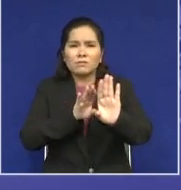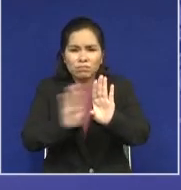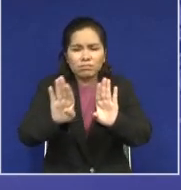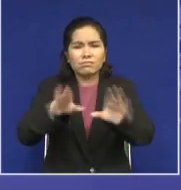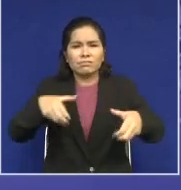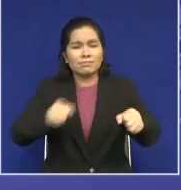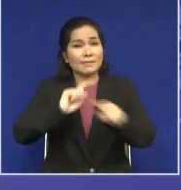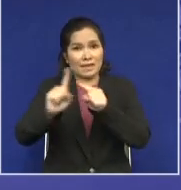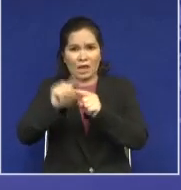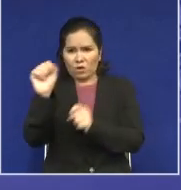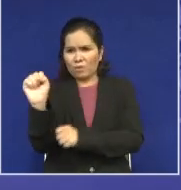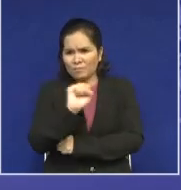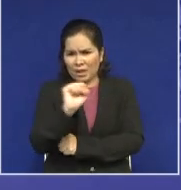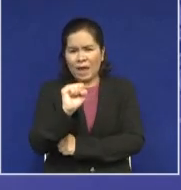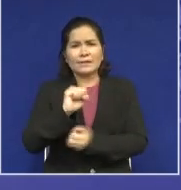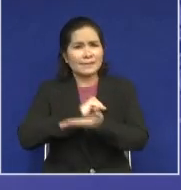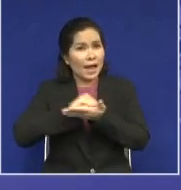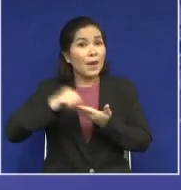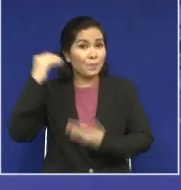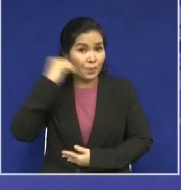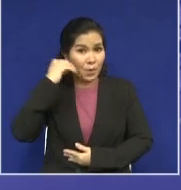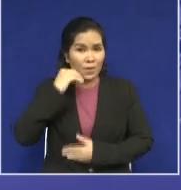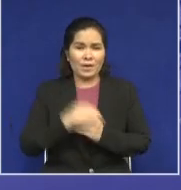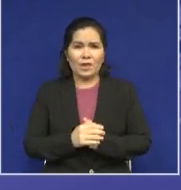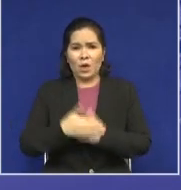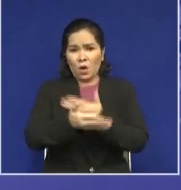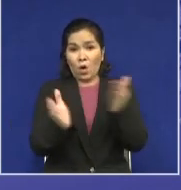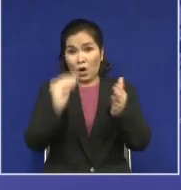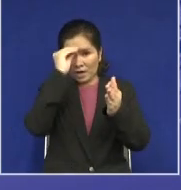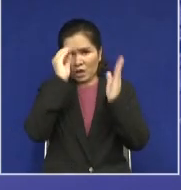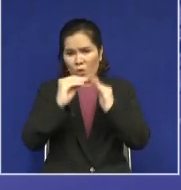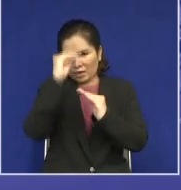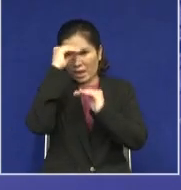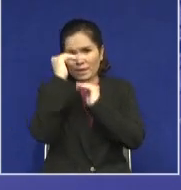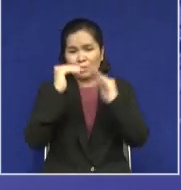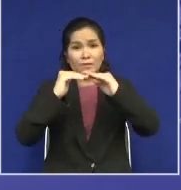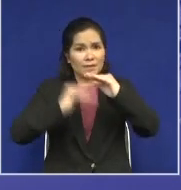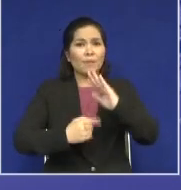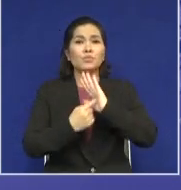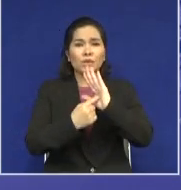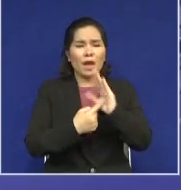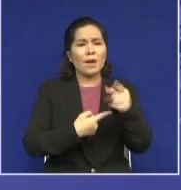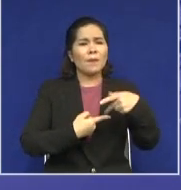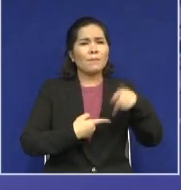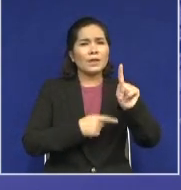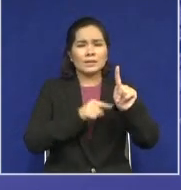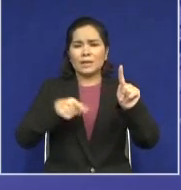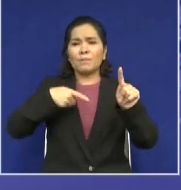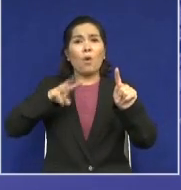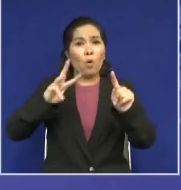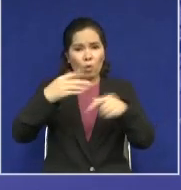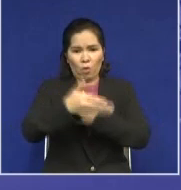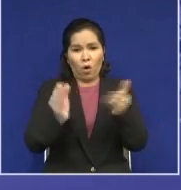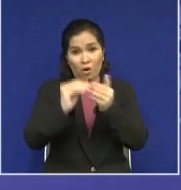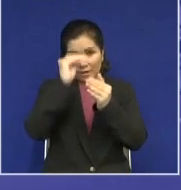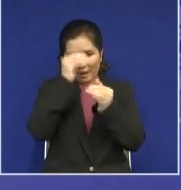ะแล้วก็อย่างหนึ่งค่ะก็คือการกำหนดจำนวนนักเรียนต่อห้องค่ะอย่างเช่นในกลุ่มประถมศึกษานะคะก็มีการกำหนดนักเรียนต่อห้องให้